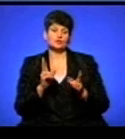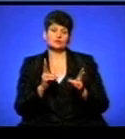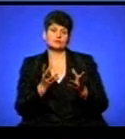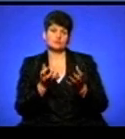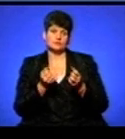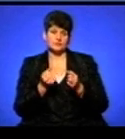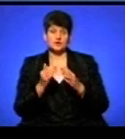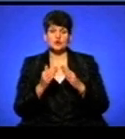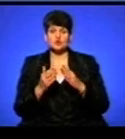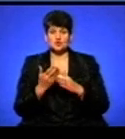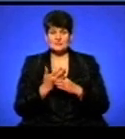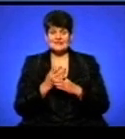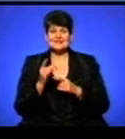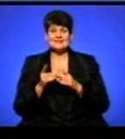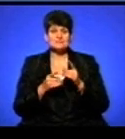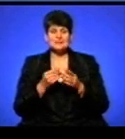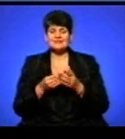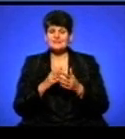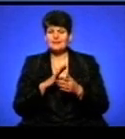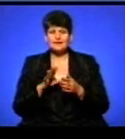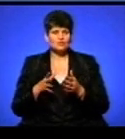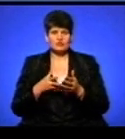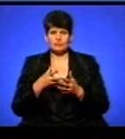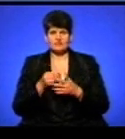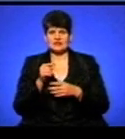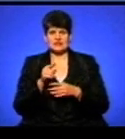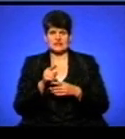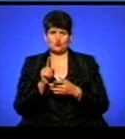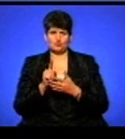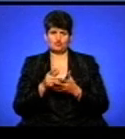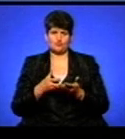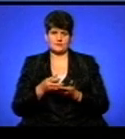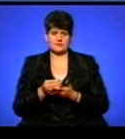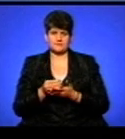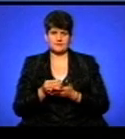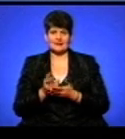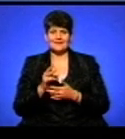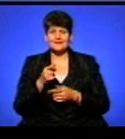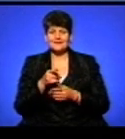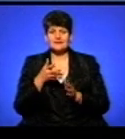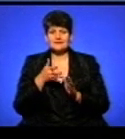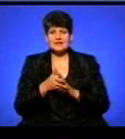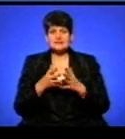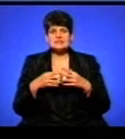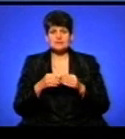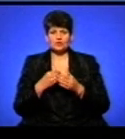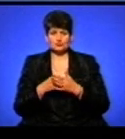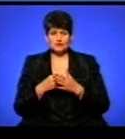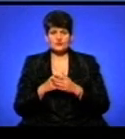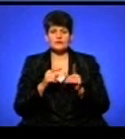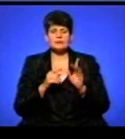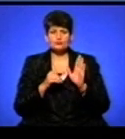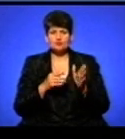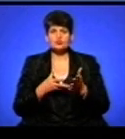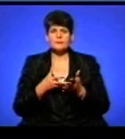субсидії, то зміна тарифів не буде впливати на їхню обов'язкову плату, тобто на їхні витрати сімейного бюджету. Вони будуть платити в